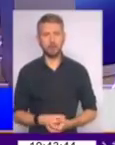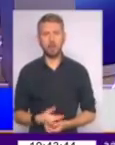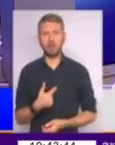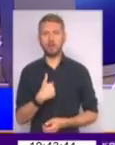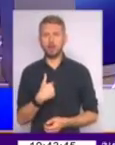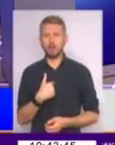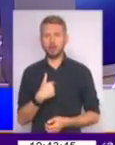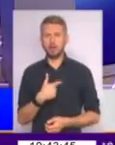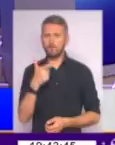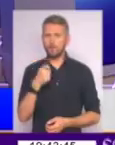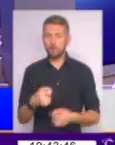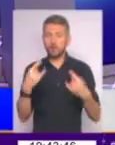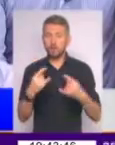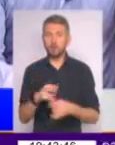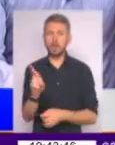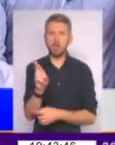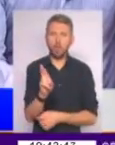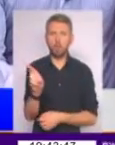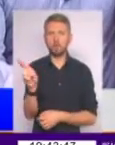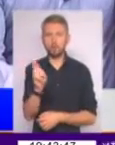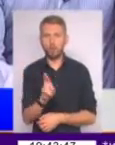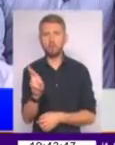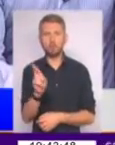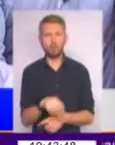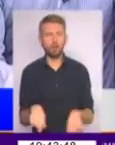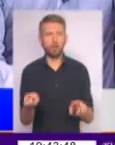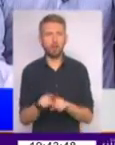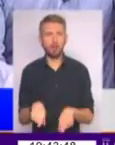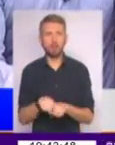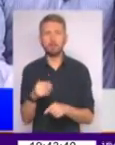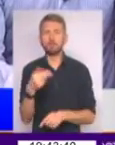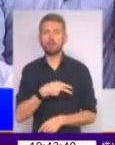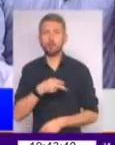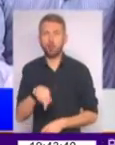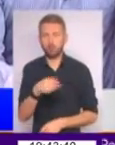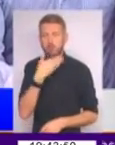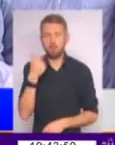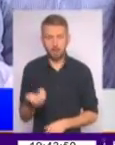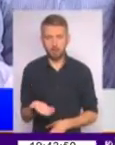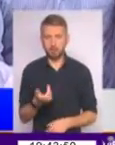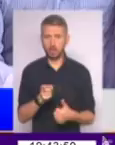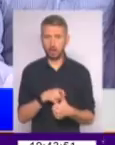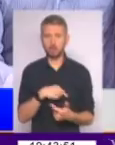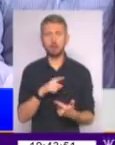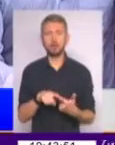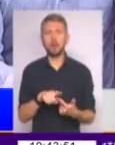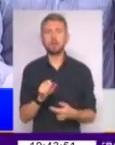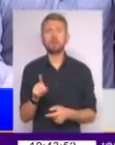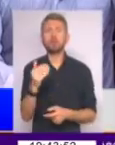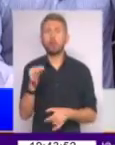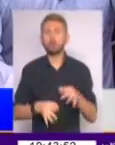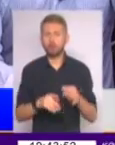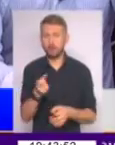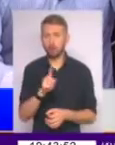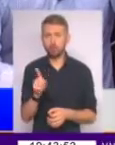включаю телевізор, тільки Янукович, Янукович, Янукович. Янукович вже здох, його немає. О, це раз. А за що його судити? За те,